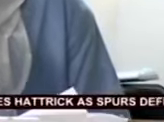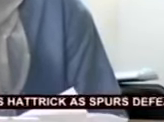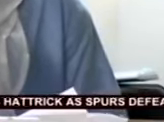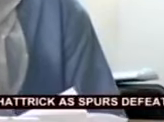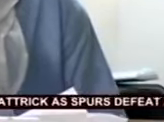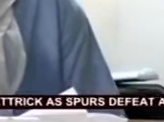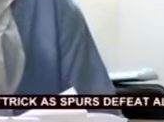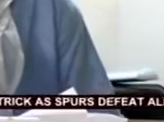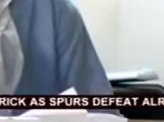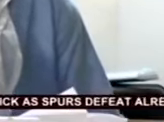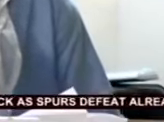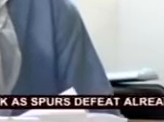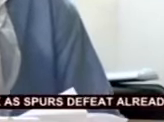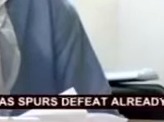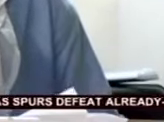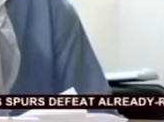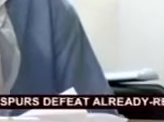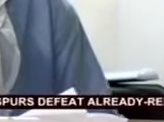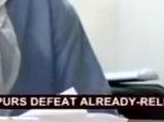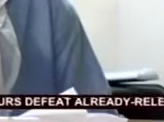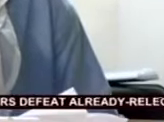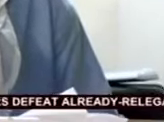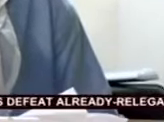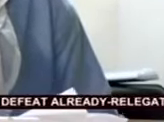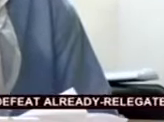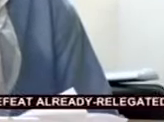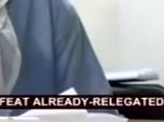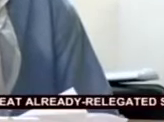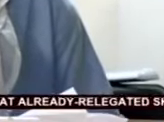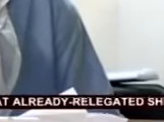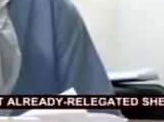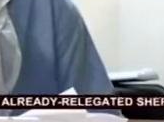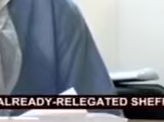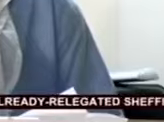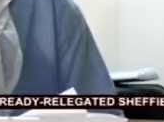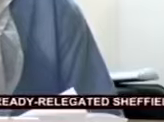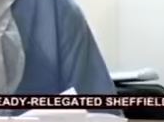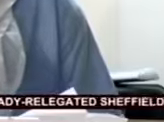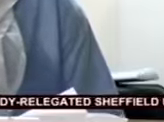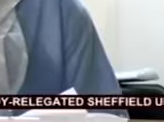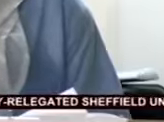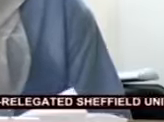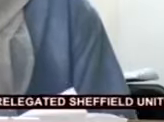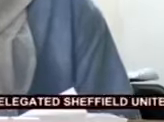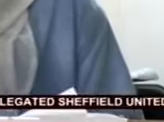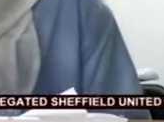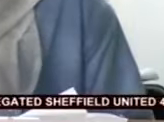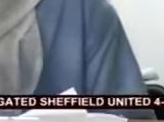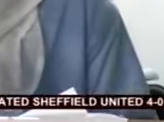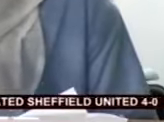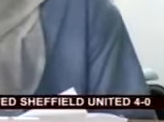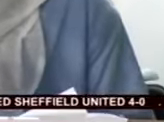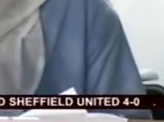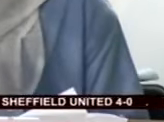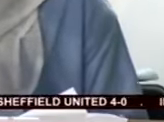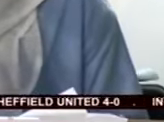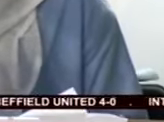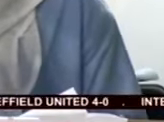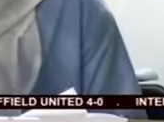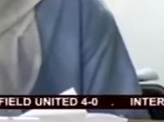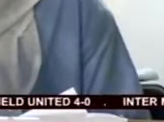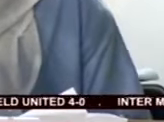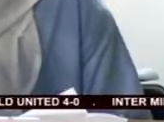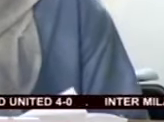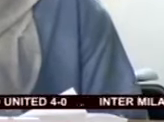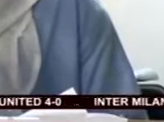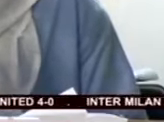dingolu mosaba bare ngaji ke inshallah next be sungutin din sotala le min siata nyenti karambungolu